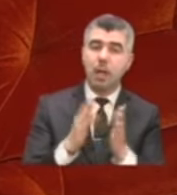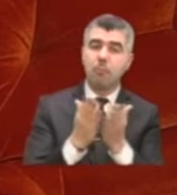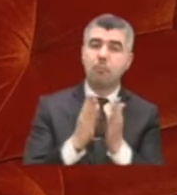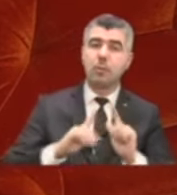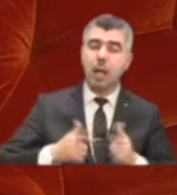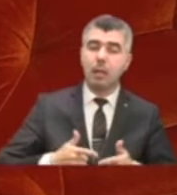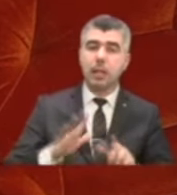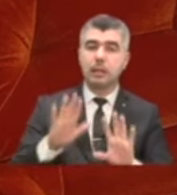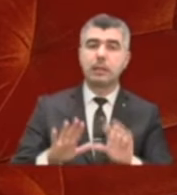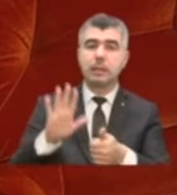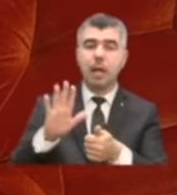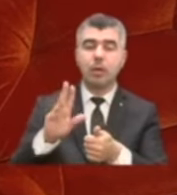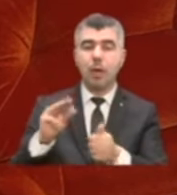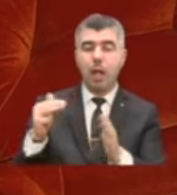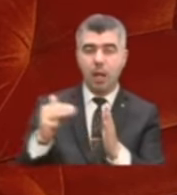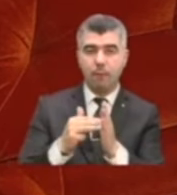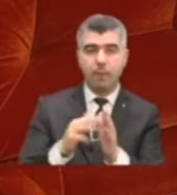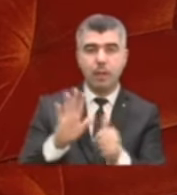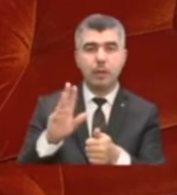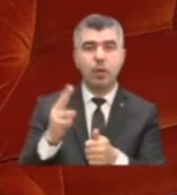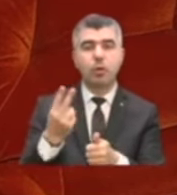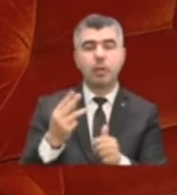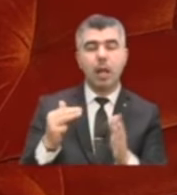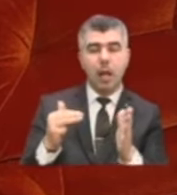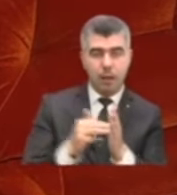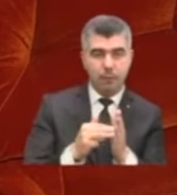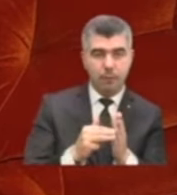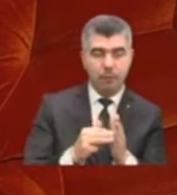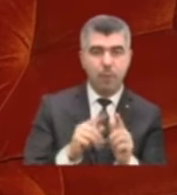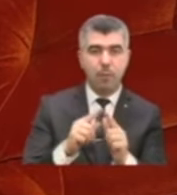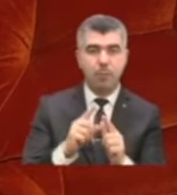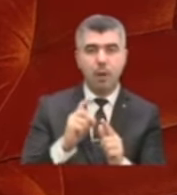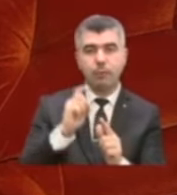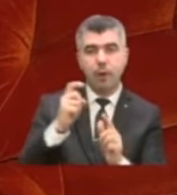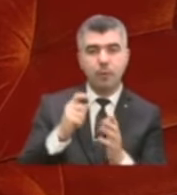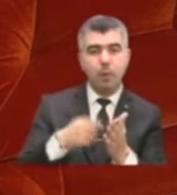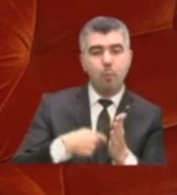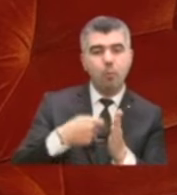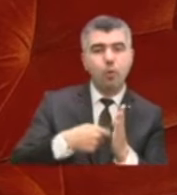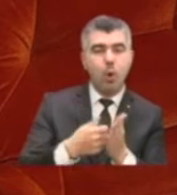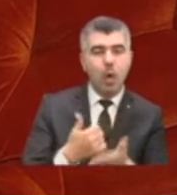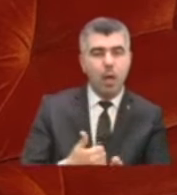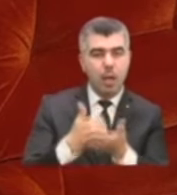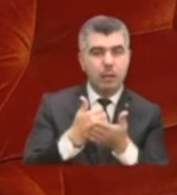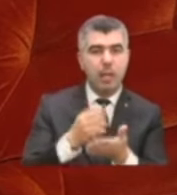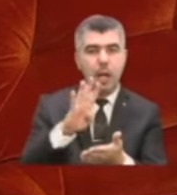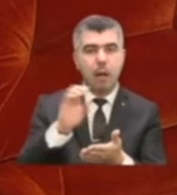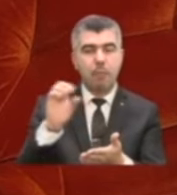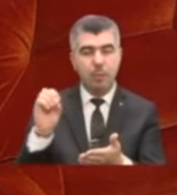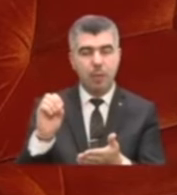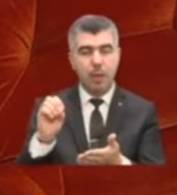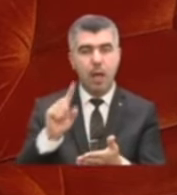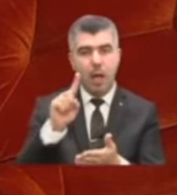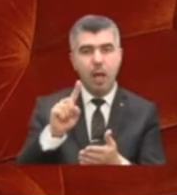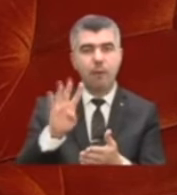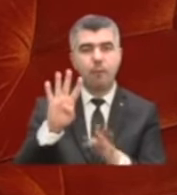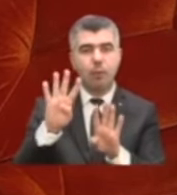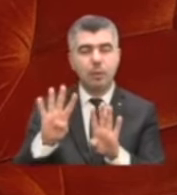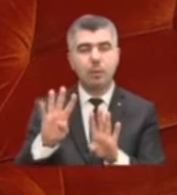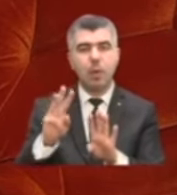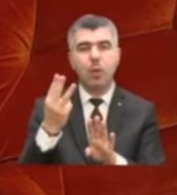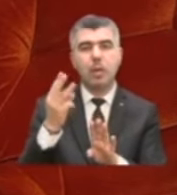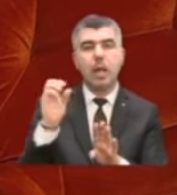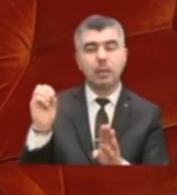من 16000 ل 26000، تم الرفع ديال الأنشطة المدرة للدخل من 421 ل 1830